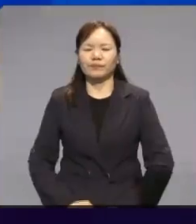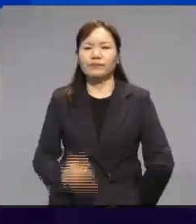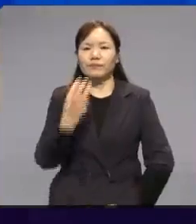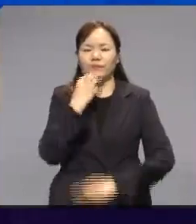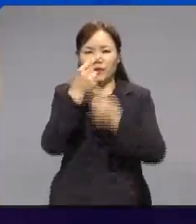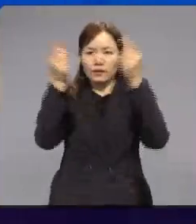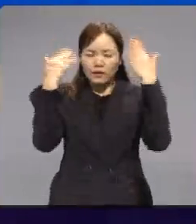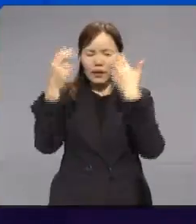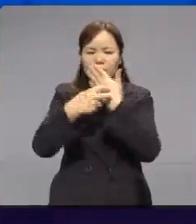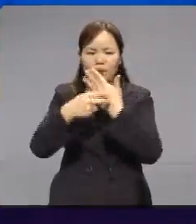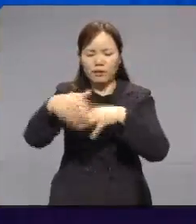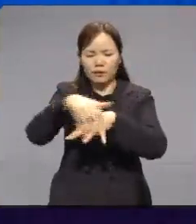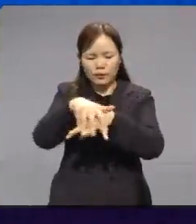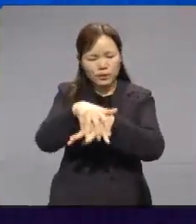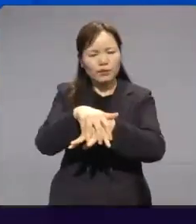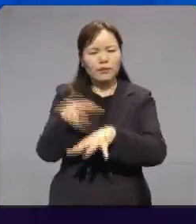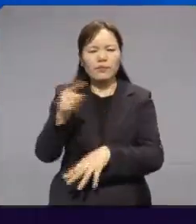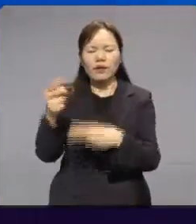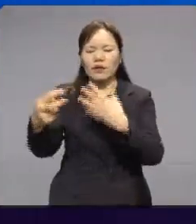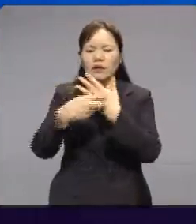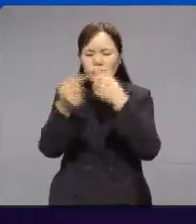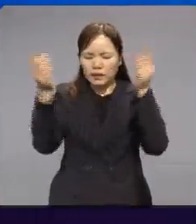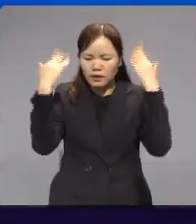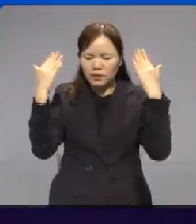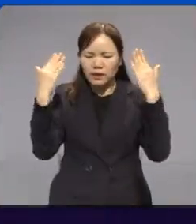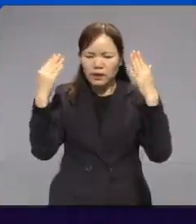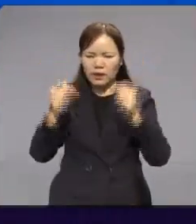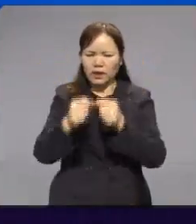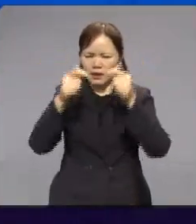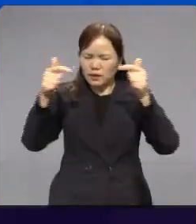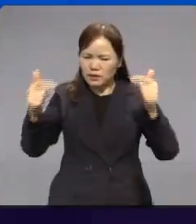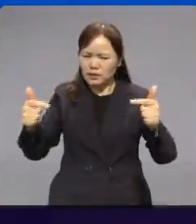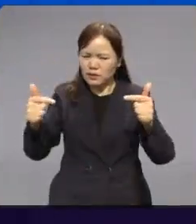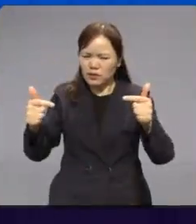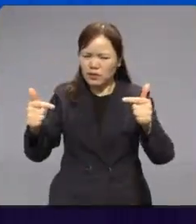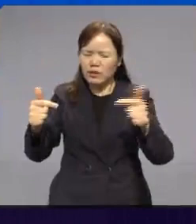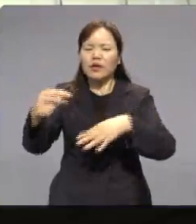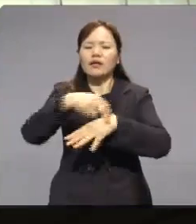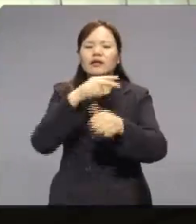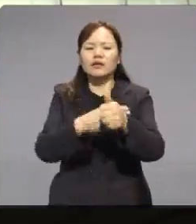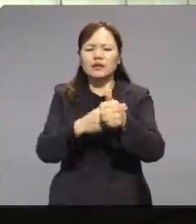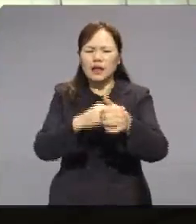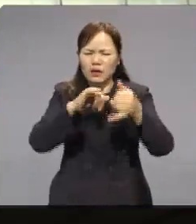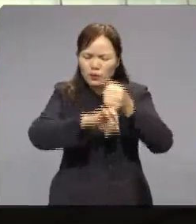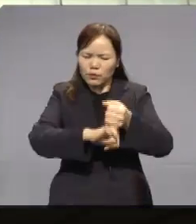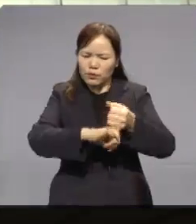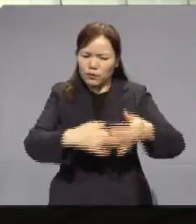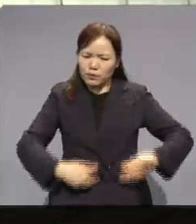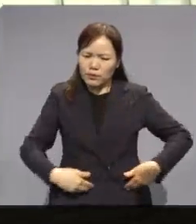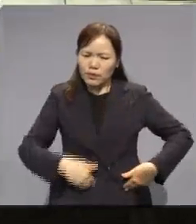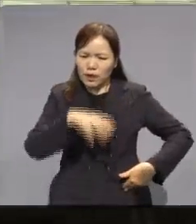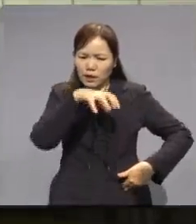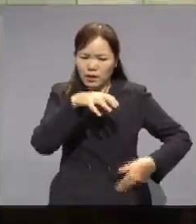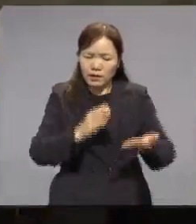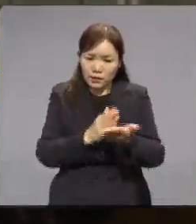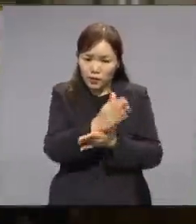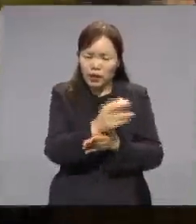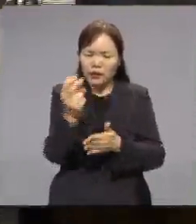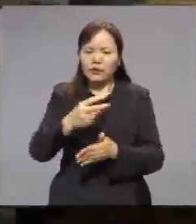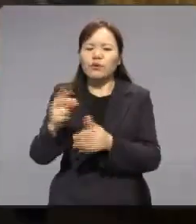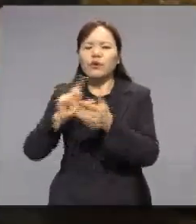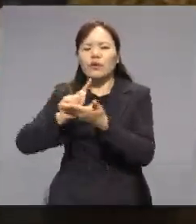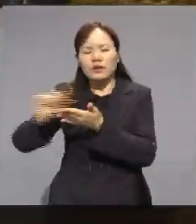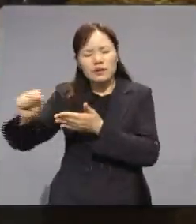서울대병원 노동조합은 의대 증원으로 늘어난 의사 인력이 필수 의료와 지역에 배치되도록 공공 의료를 강화해야